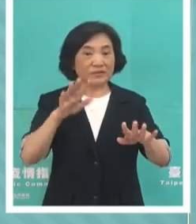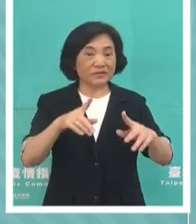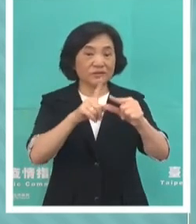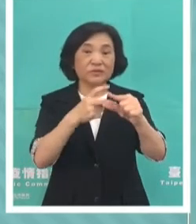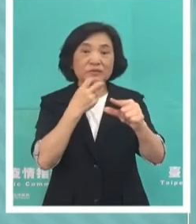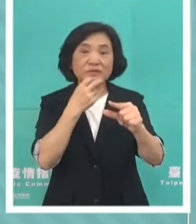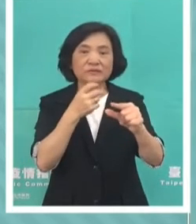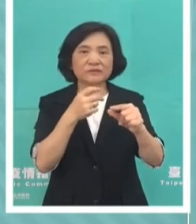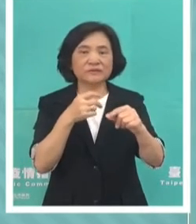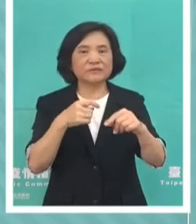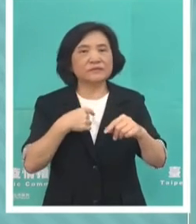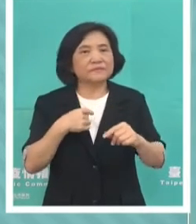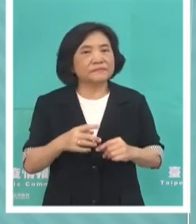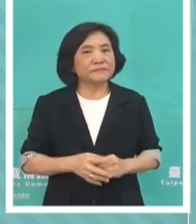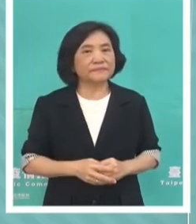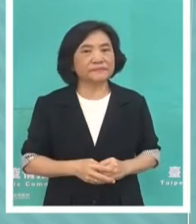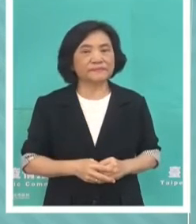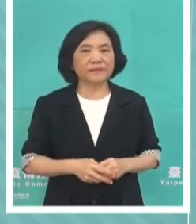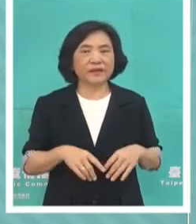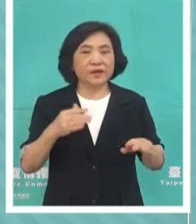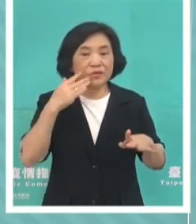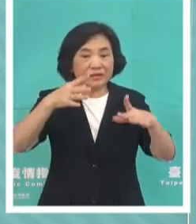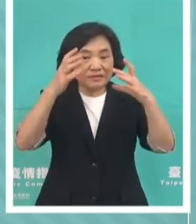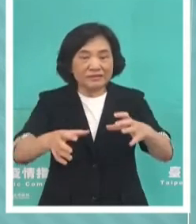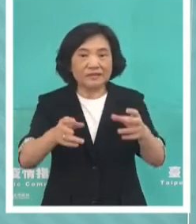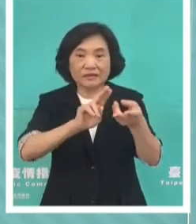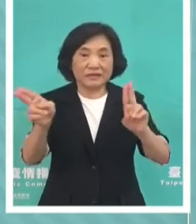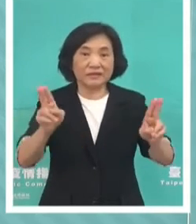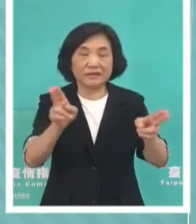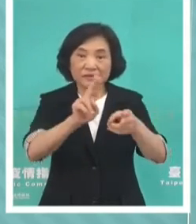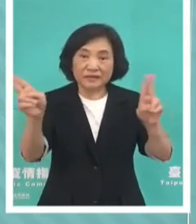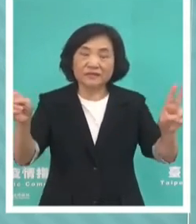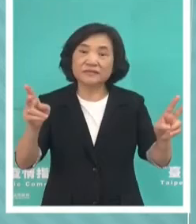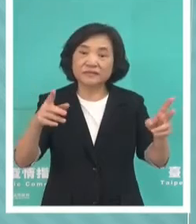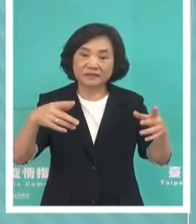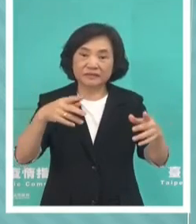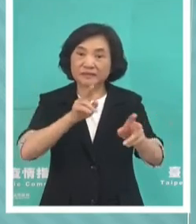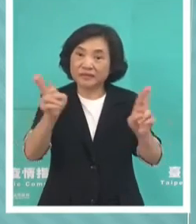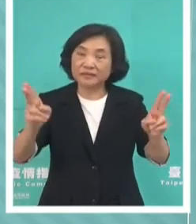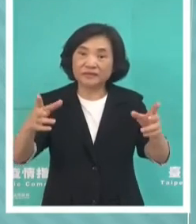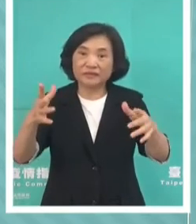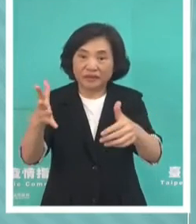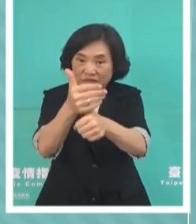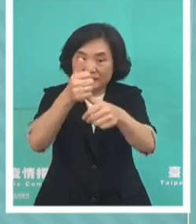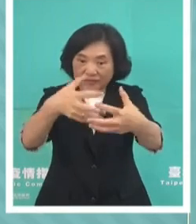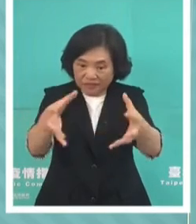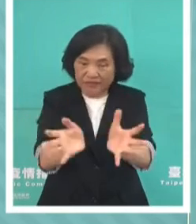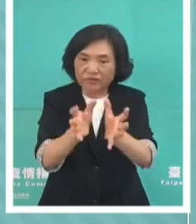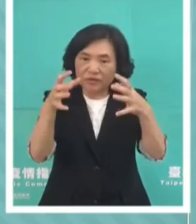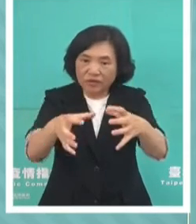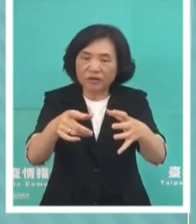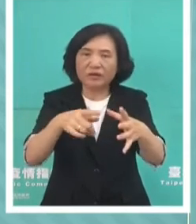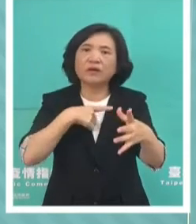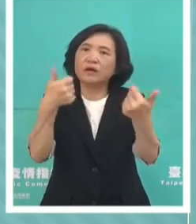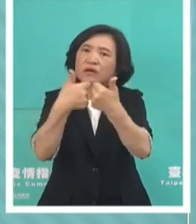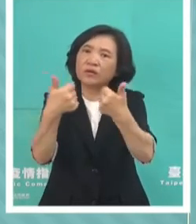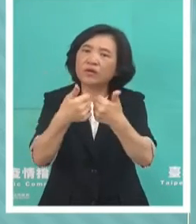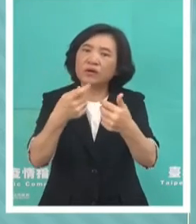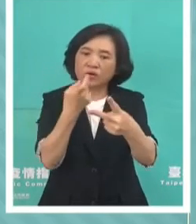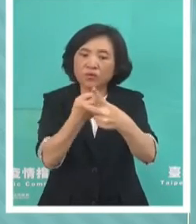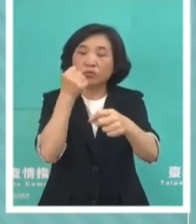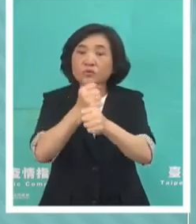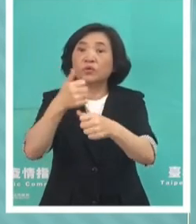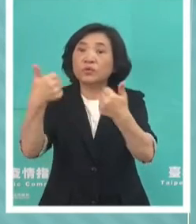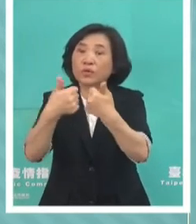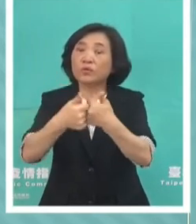说，我们在想说。你要成立一个联合前进指挥所，总是大家要开工作会议嘛，要这